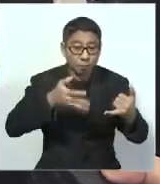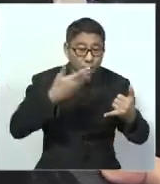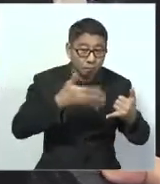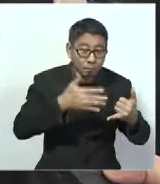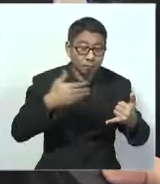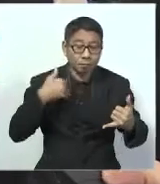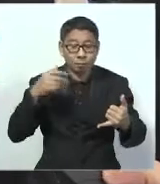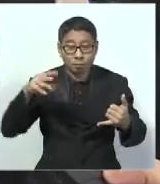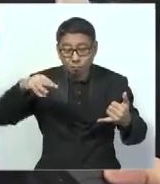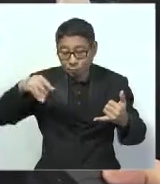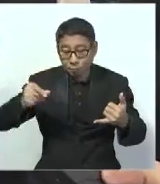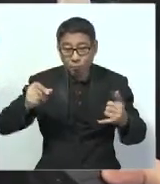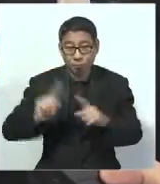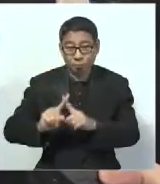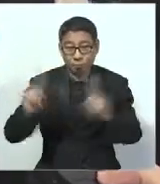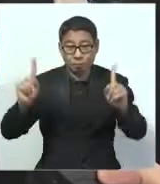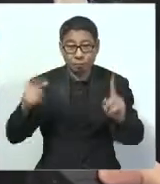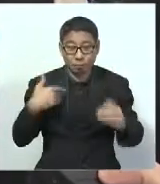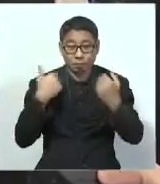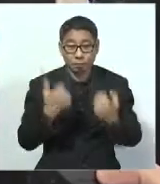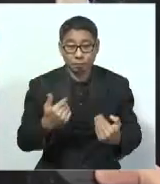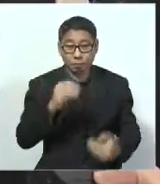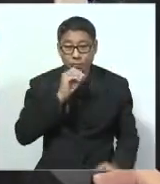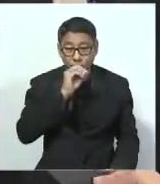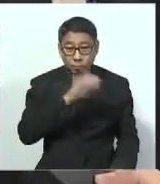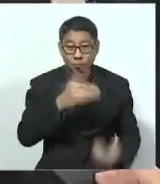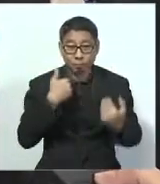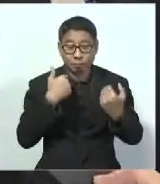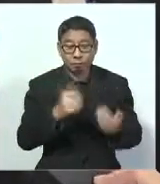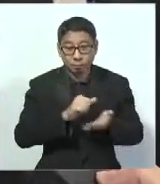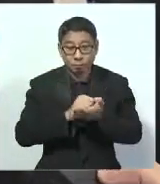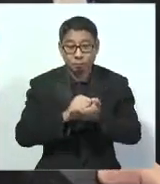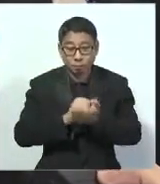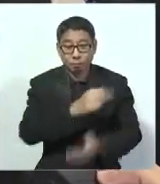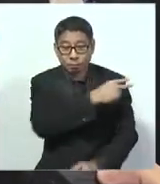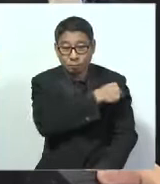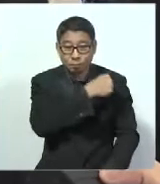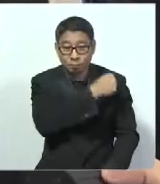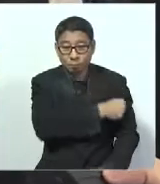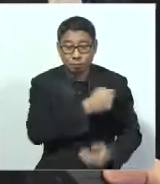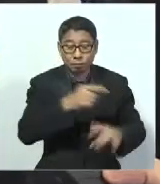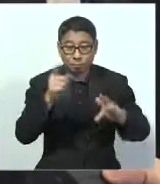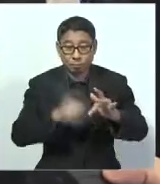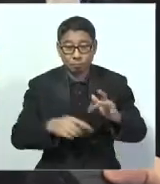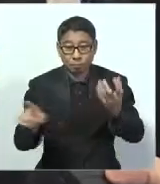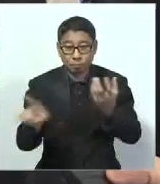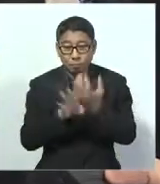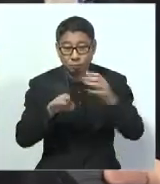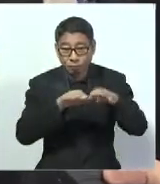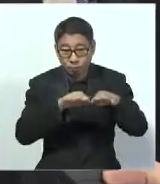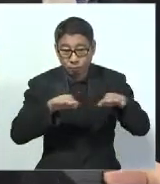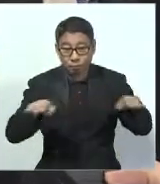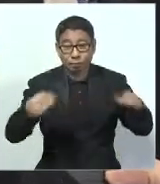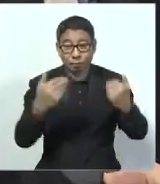ไม่ออกเลยนะครับสิ่งนี้คือเป็นสิ่งที่เราบอกได้เลยว่าเป็นการบริการของโรงพยาบาลนี้เนี่ยที่ขาดคุณภาพมาตรฐาน